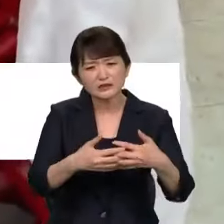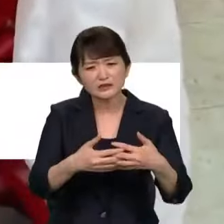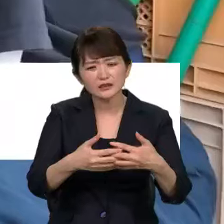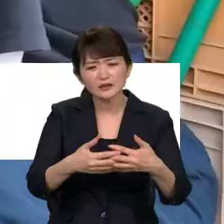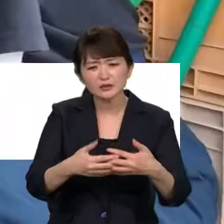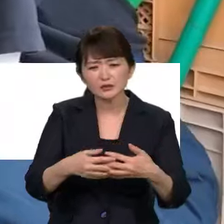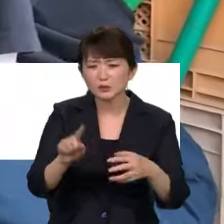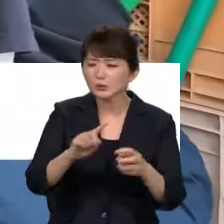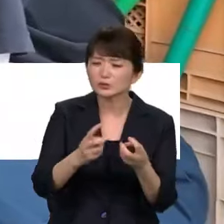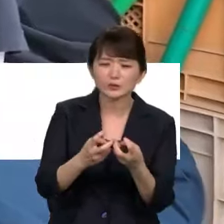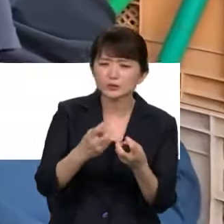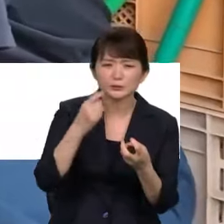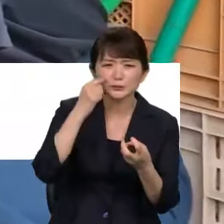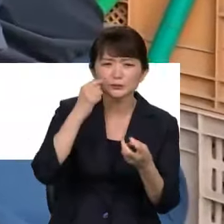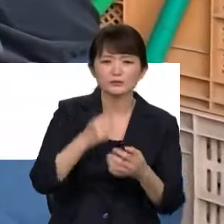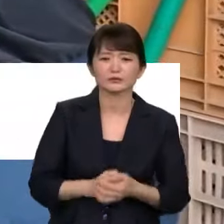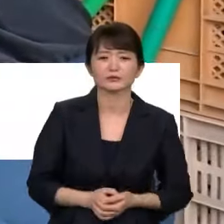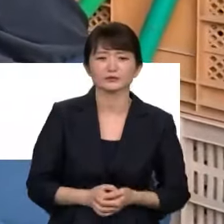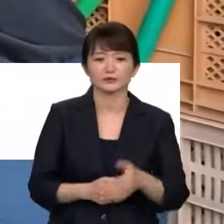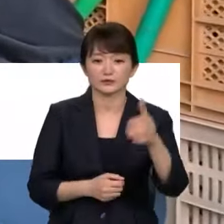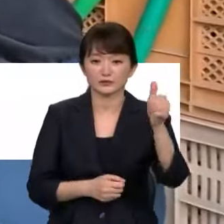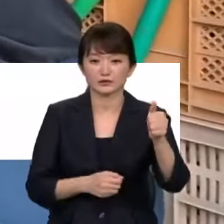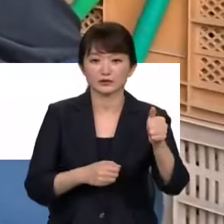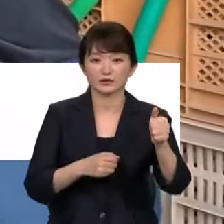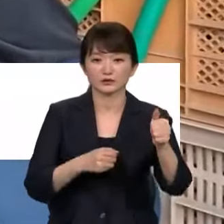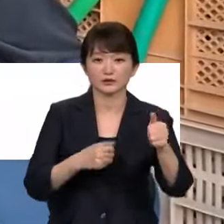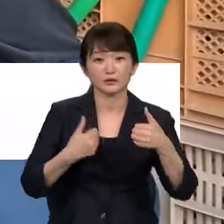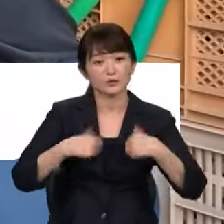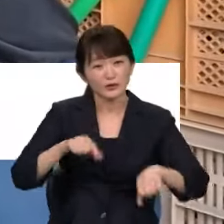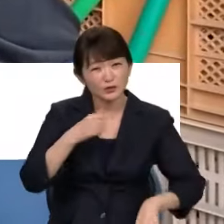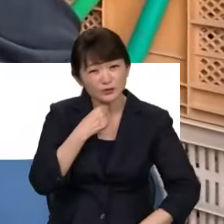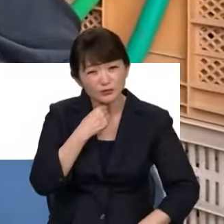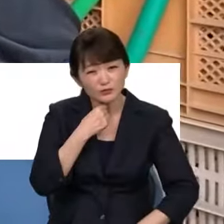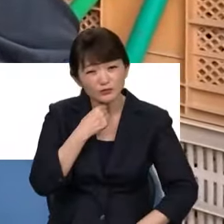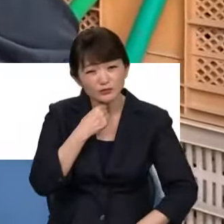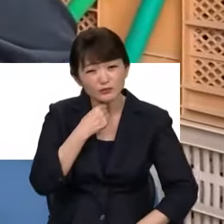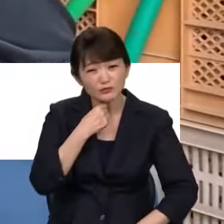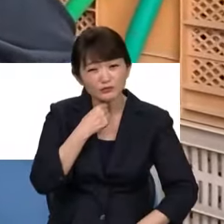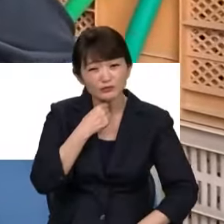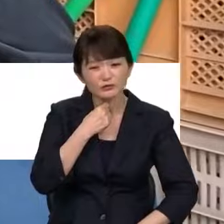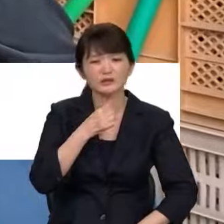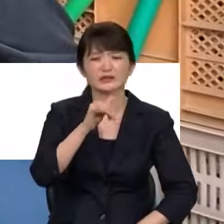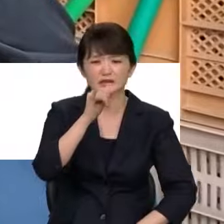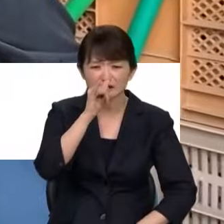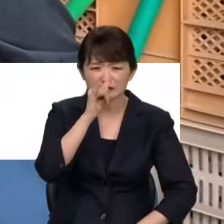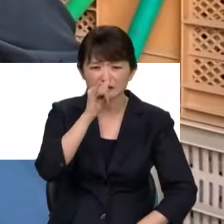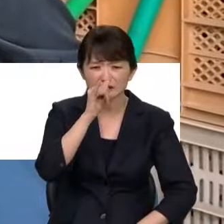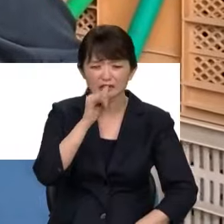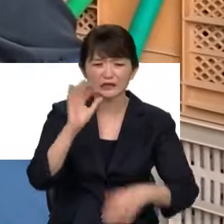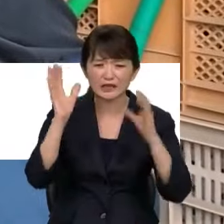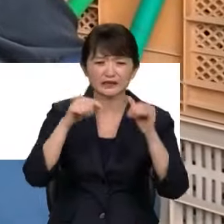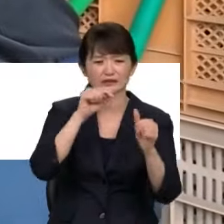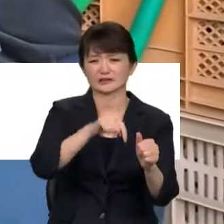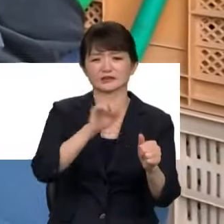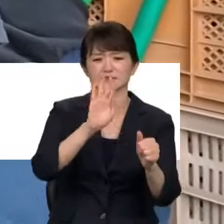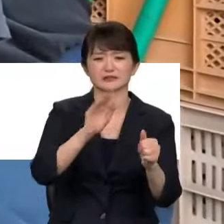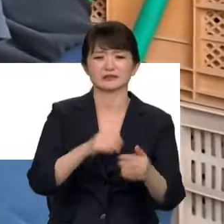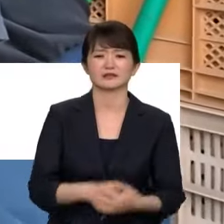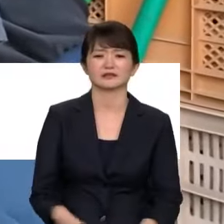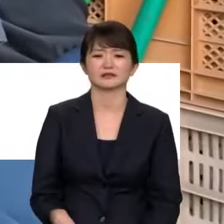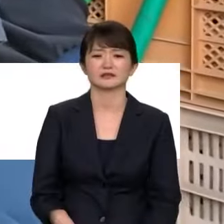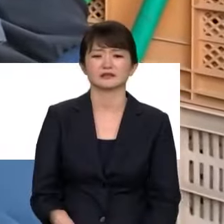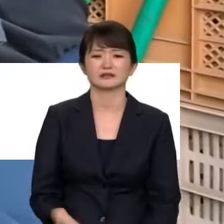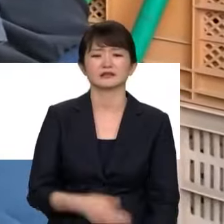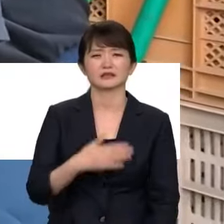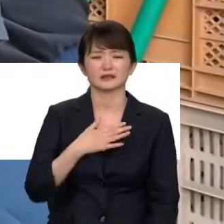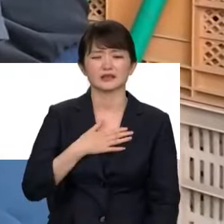없잖아. 사장님은 그만두고 싶다 생각하신 적 없으세요? 너무 힘들어서. 있지. 그렇게 아들은 안 시키지.